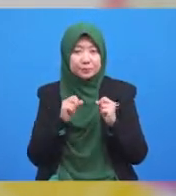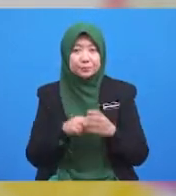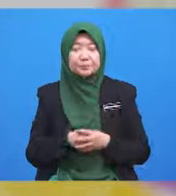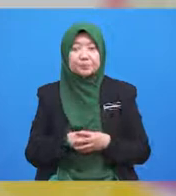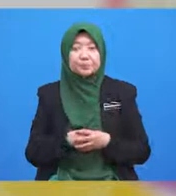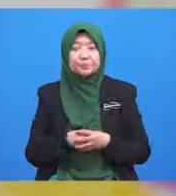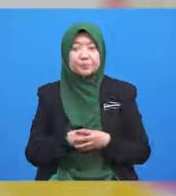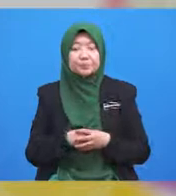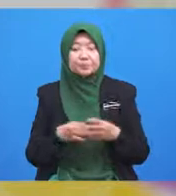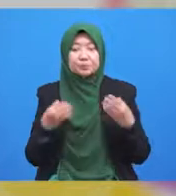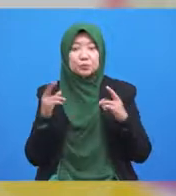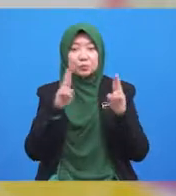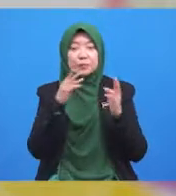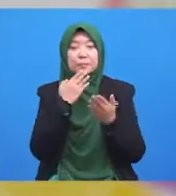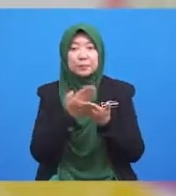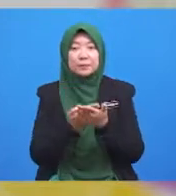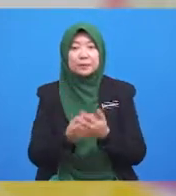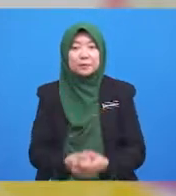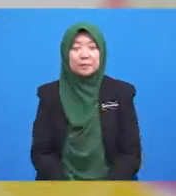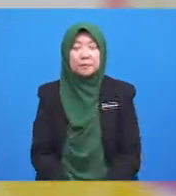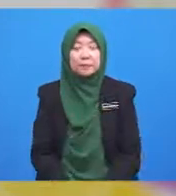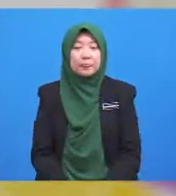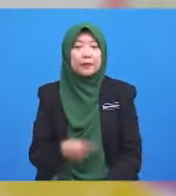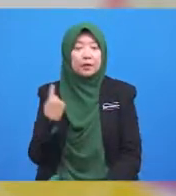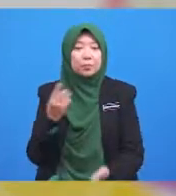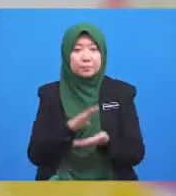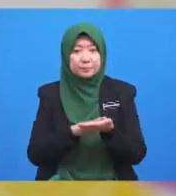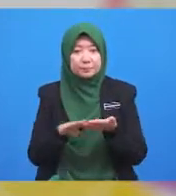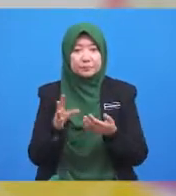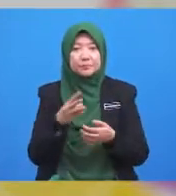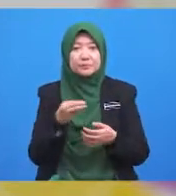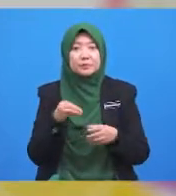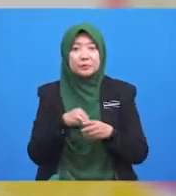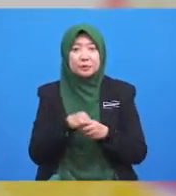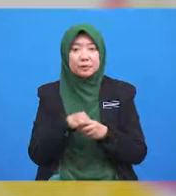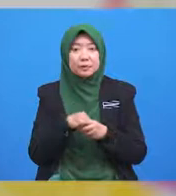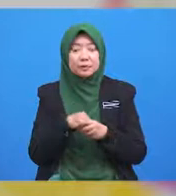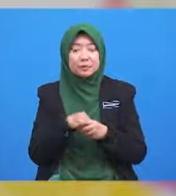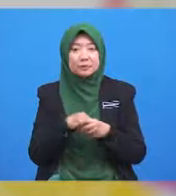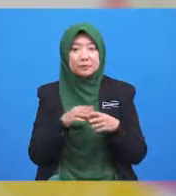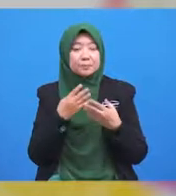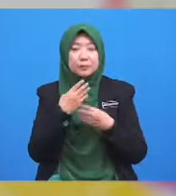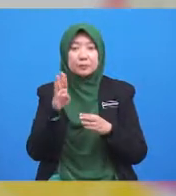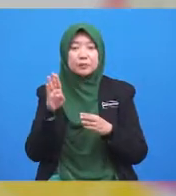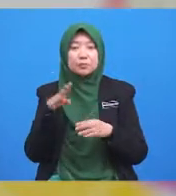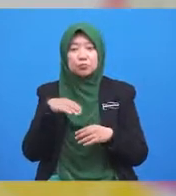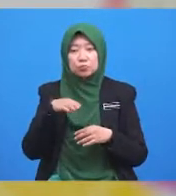mempunyai peredaran udara yang baik, sentiasa bersih dan dalam keadaan bebas kuman. Lantai atau